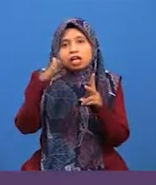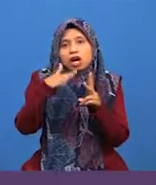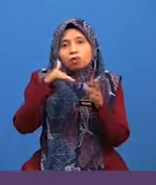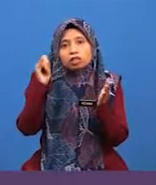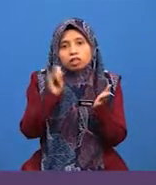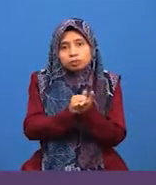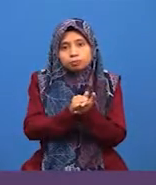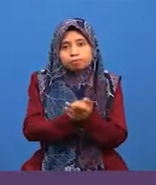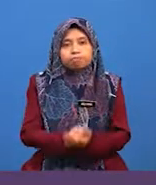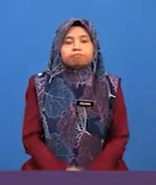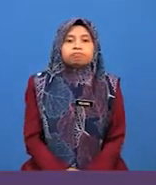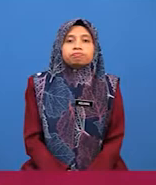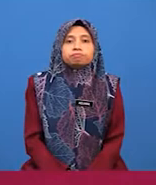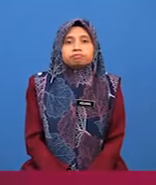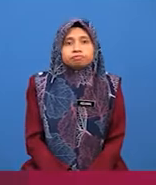perkahwinan itu.